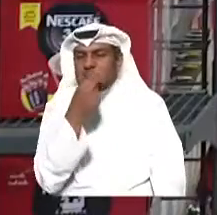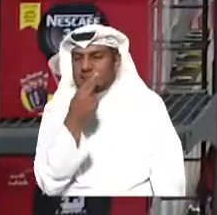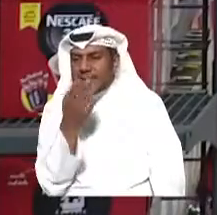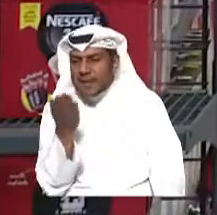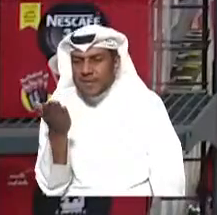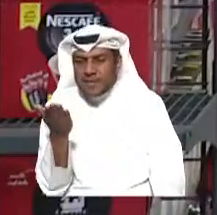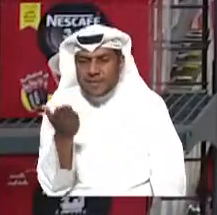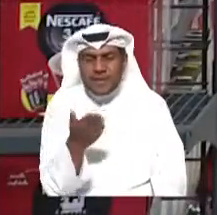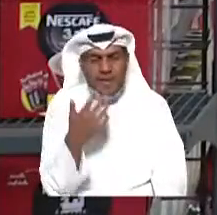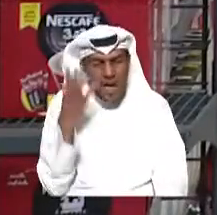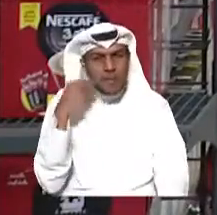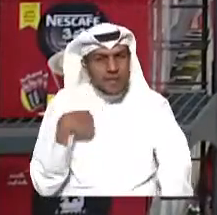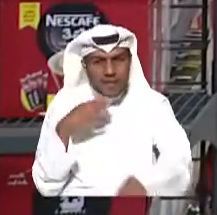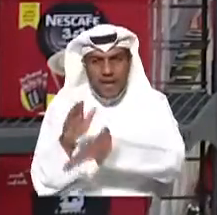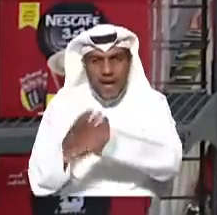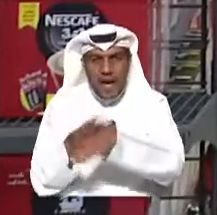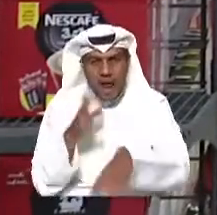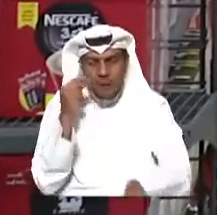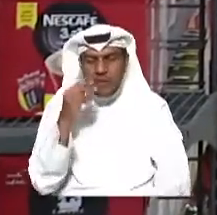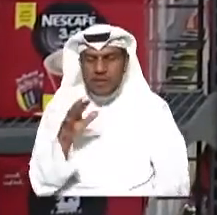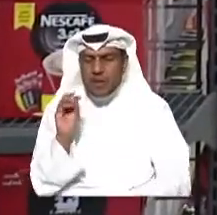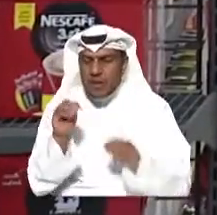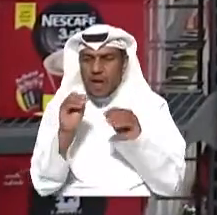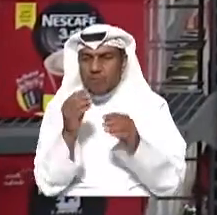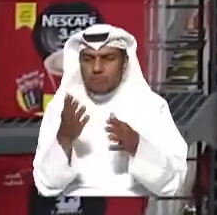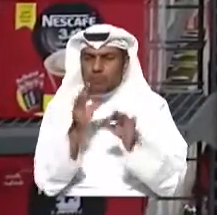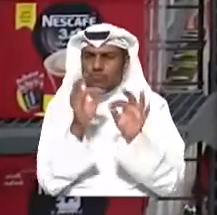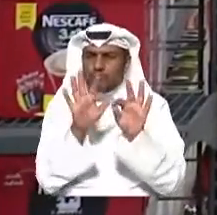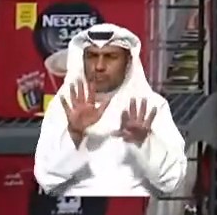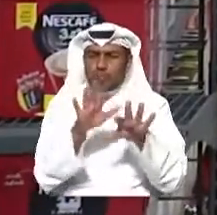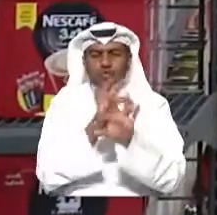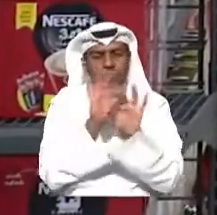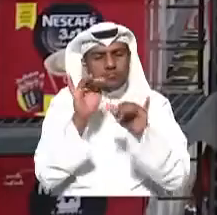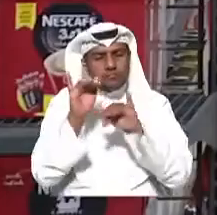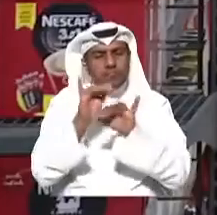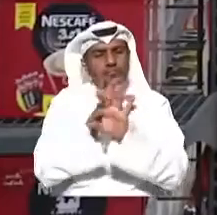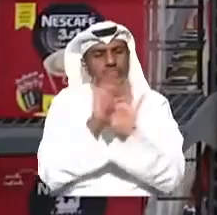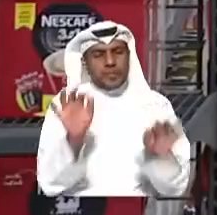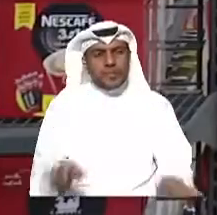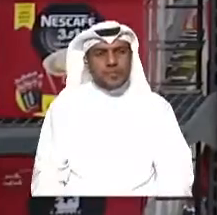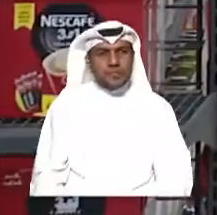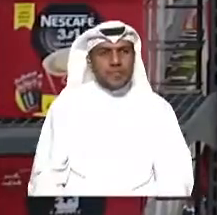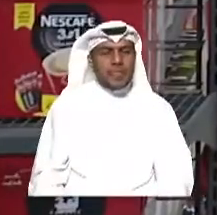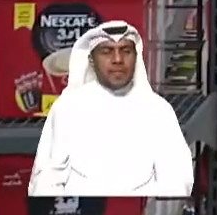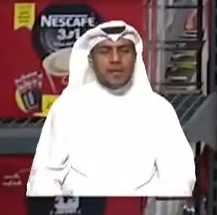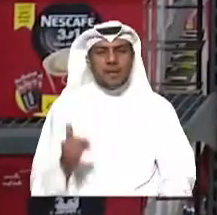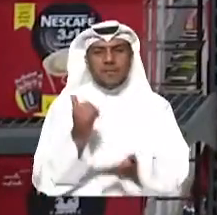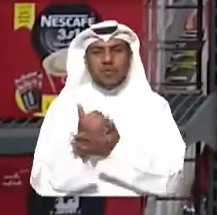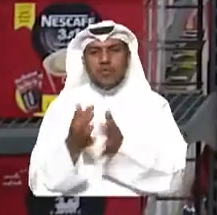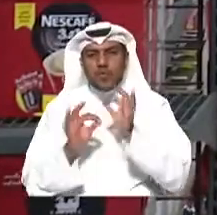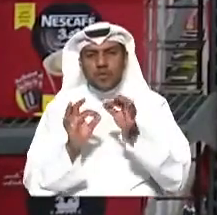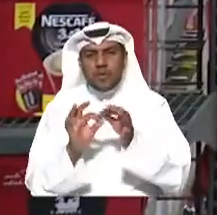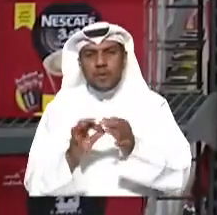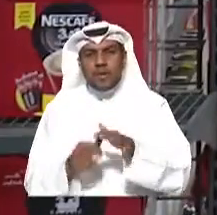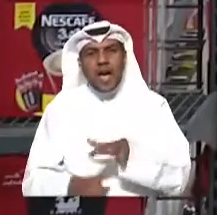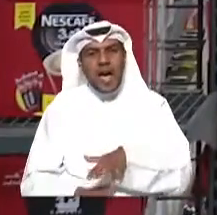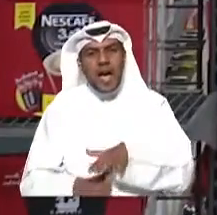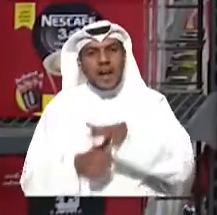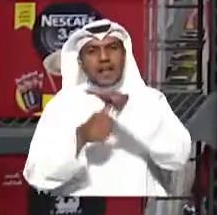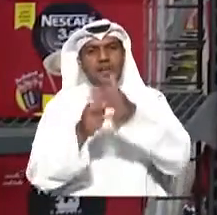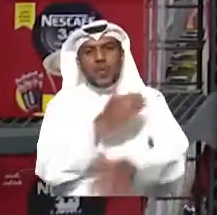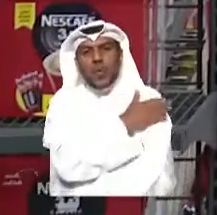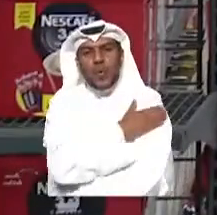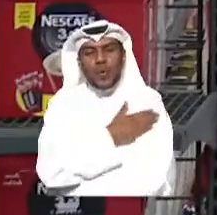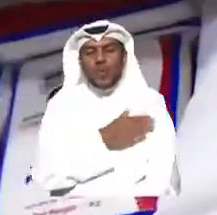يطلبها المستهلكين، جمهور المستهلكين. اليوم إخواني رؤساء وأعضاء الجمعيات التعاونية على